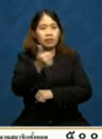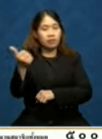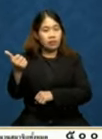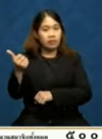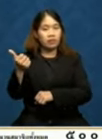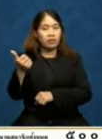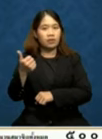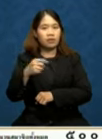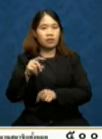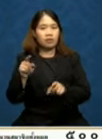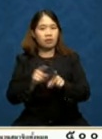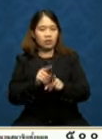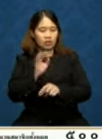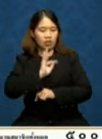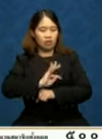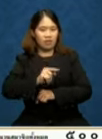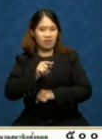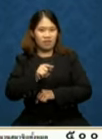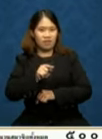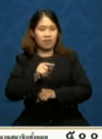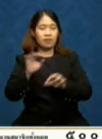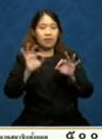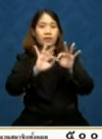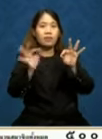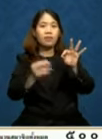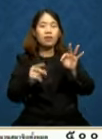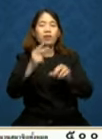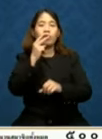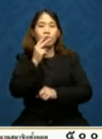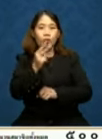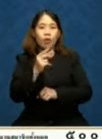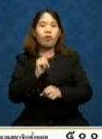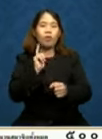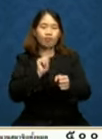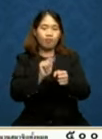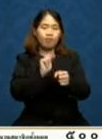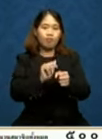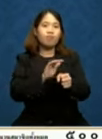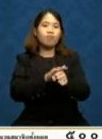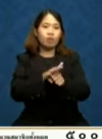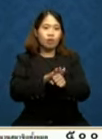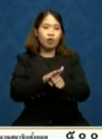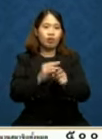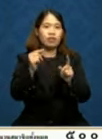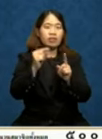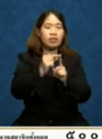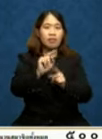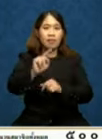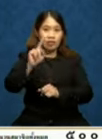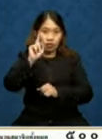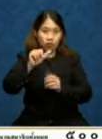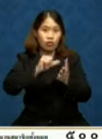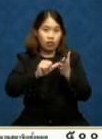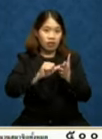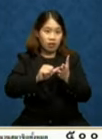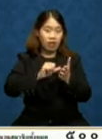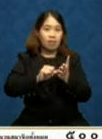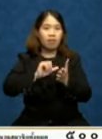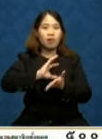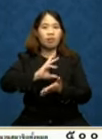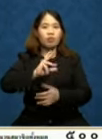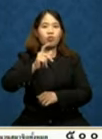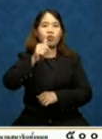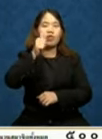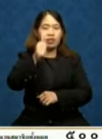ป็นการด้อยค่าโดยเนื้อหาครับผมมองว่าเหมาะสมครับส่วนคำไหนนะครับที่ยังต้องแก้ต้องปรับปรุงให้ดีขึ้นเ